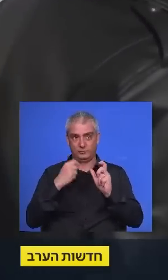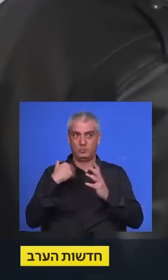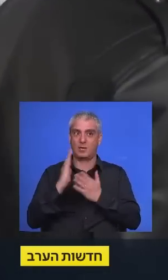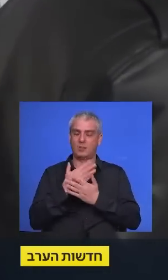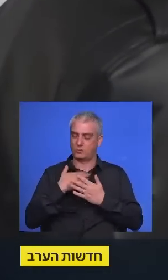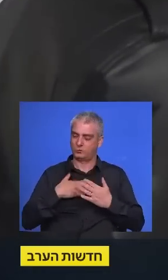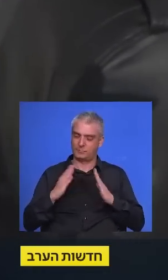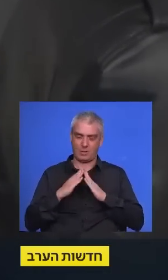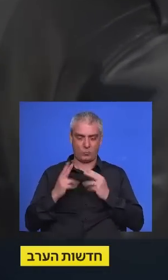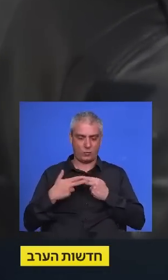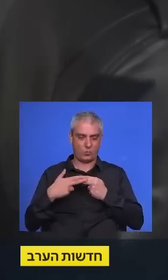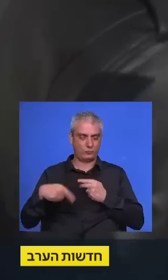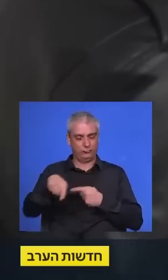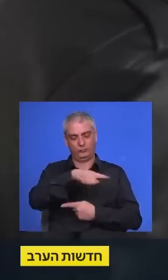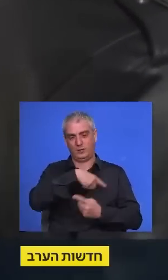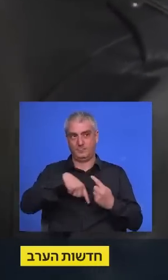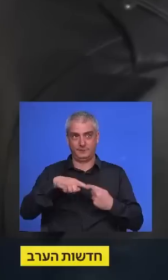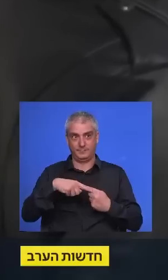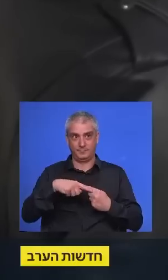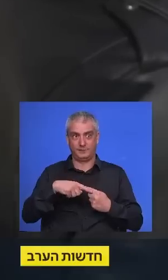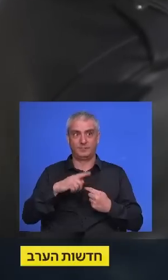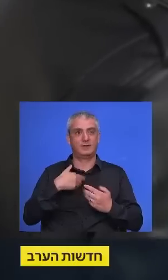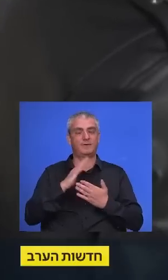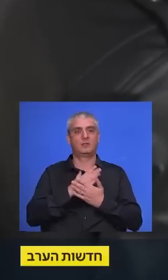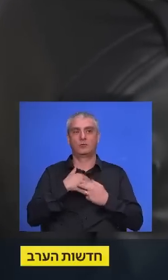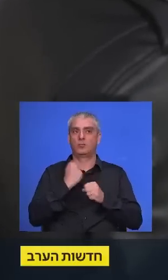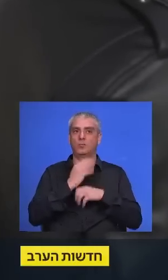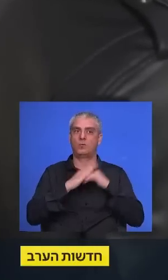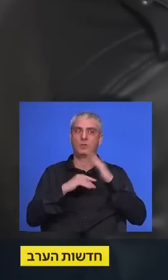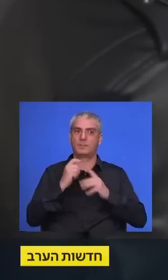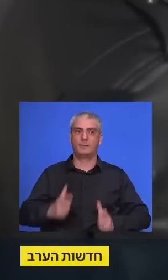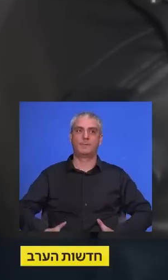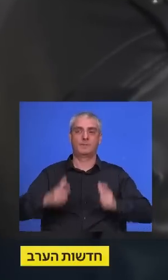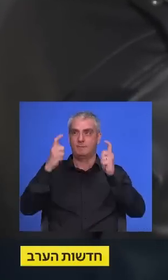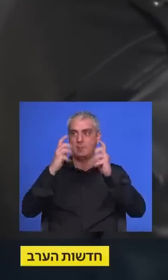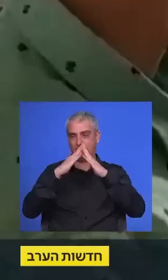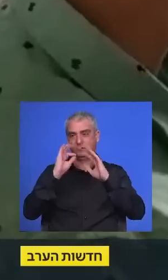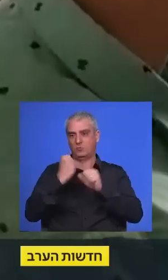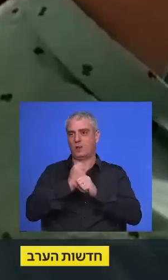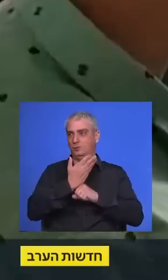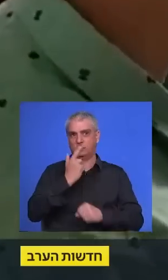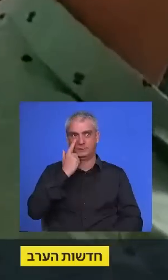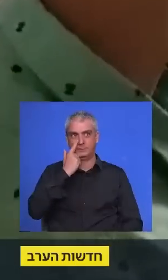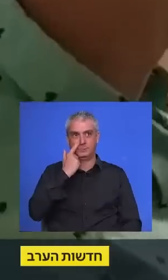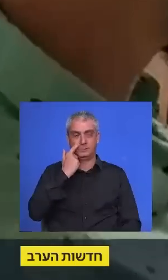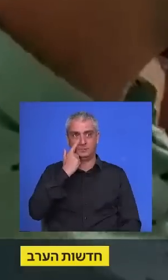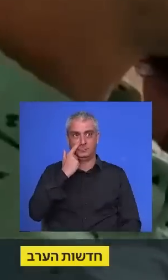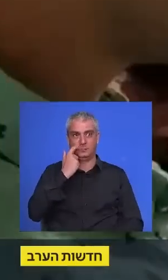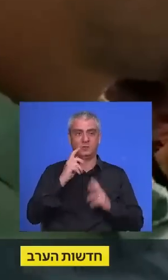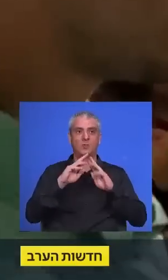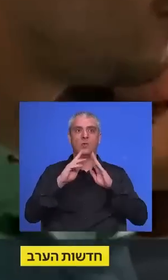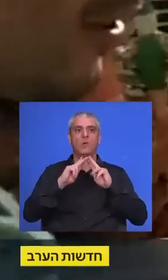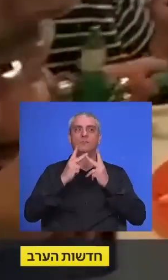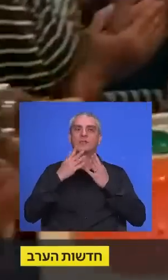שהחלטנו שאנחנו רוצים לגור קרוב אחד לשני, והחלטנו שאנחנו פונים בית כדי לעשות את זה. אלו חברי קבוצת